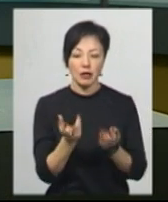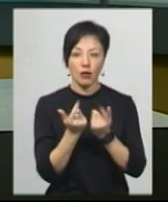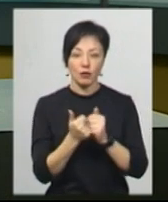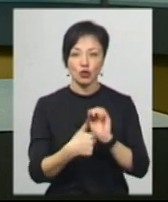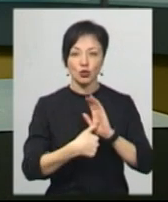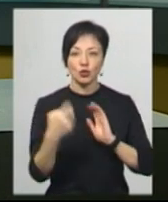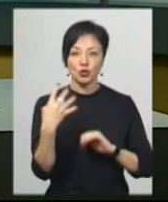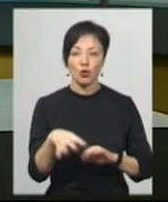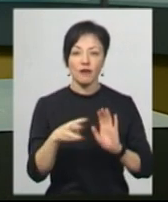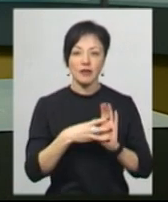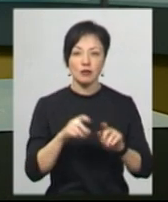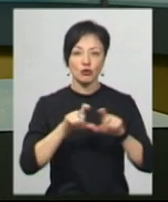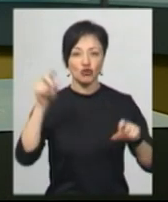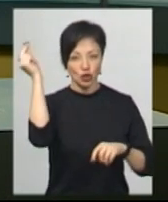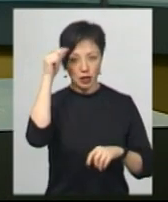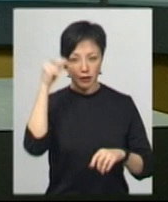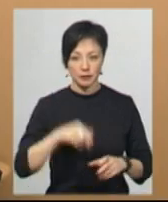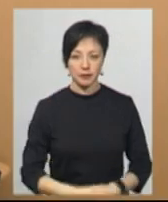нараховується 648 шкіл.